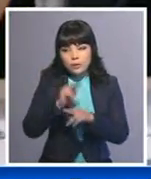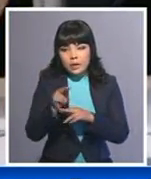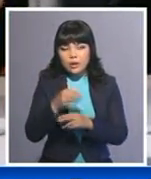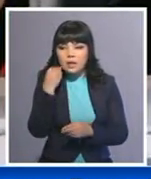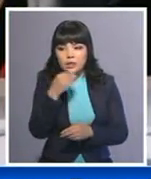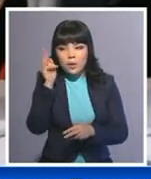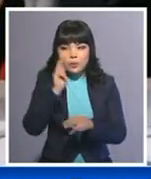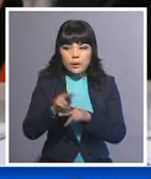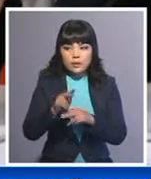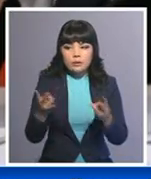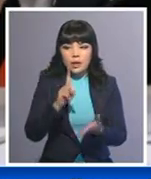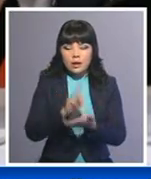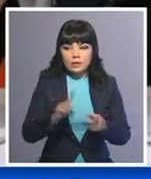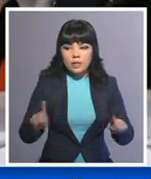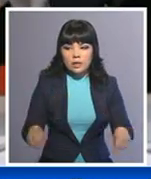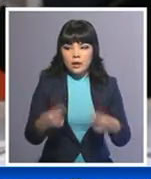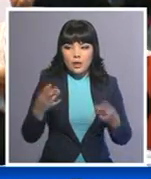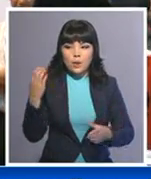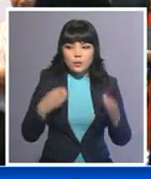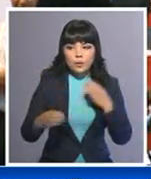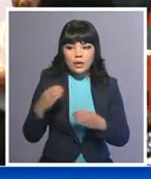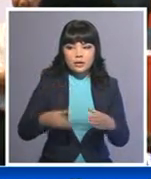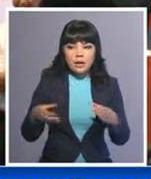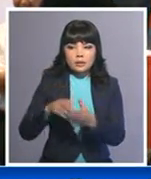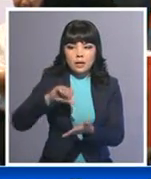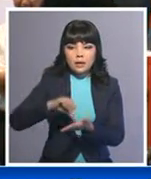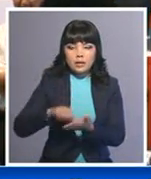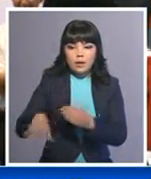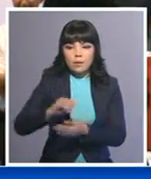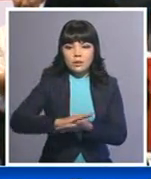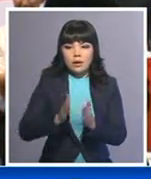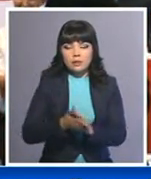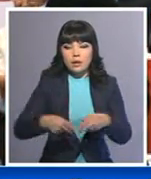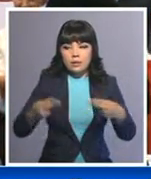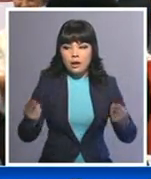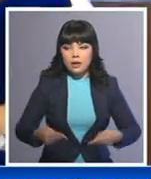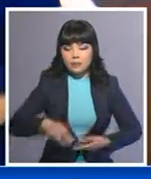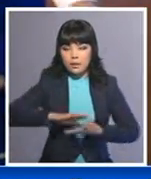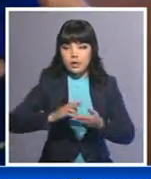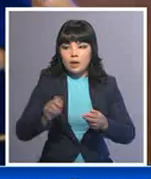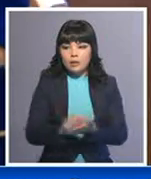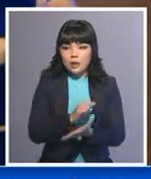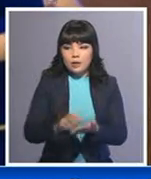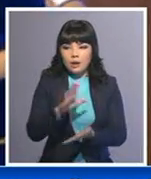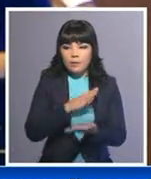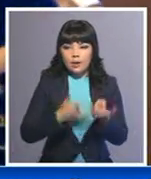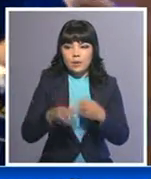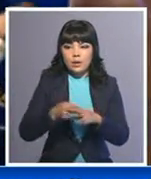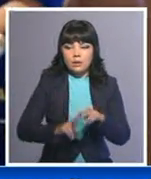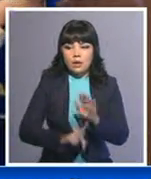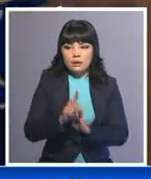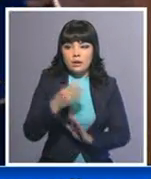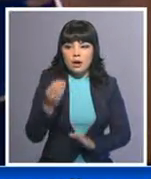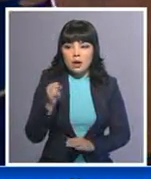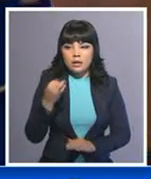мәселелер талқыланды. Студенттік ұйым жетекшілері өзара ықпалдастық жөніндегі меморандумға қол қойды. Жиын соңында Қытайда оқып жүріп отау құрған студенттің